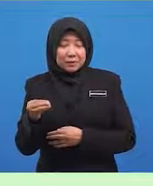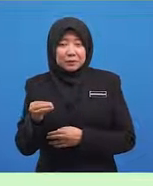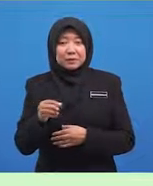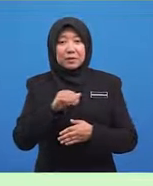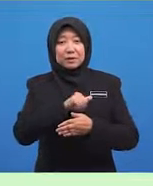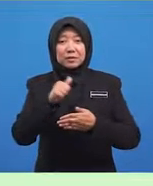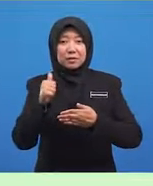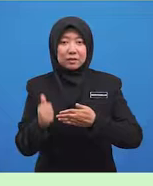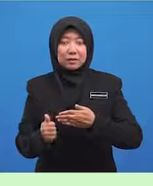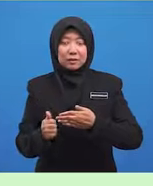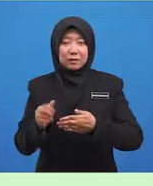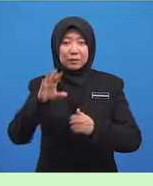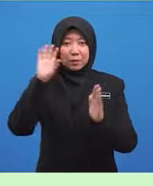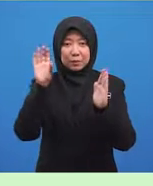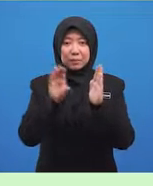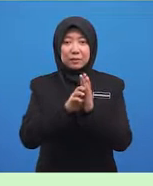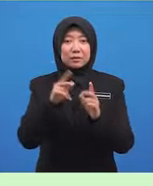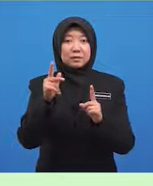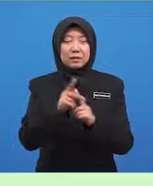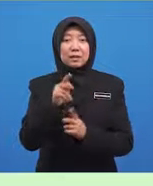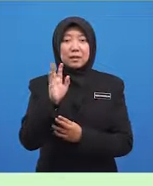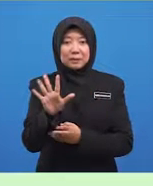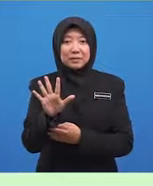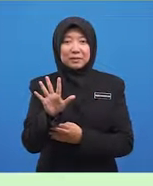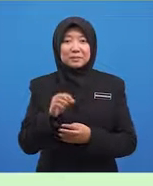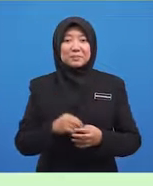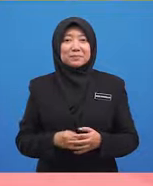terakhir, gambar yang kelima.